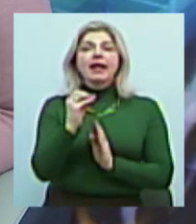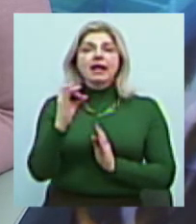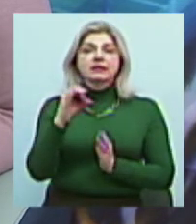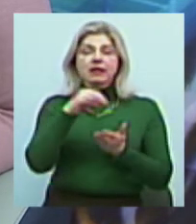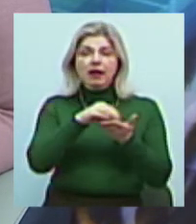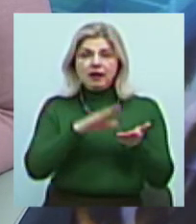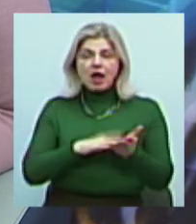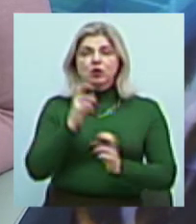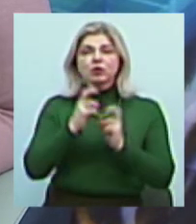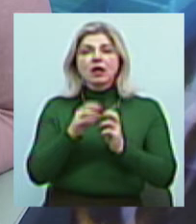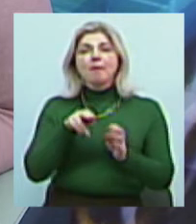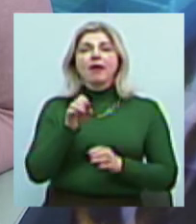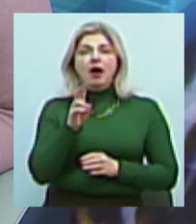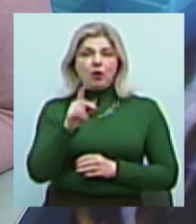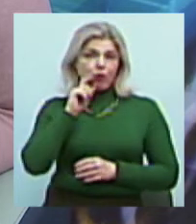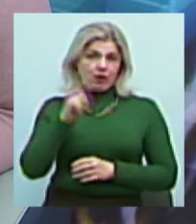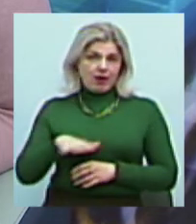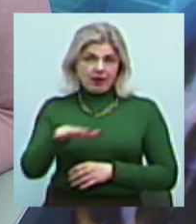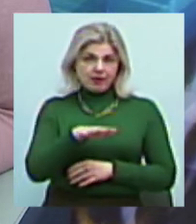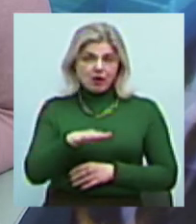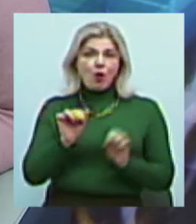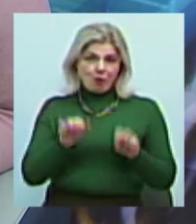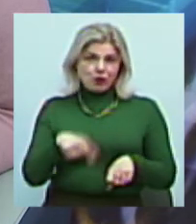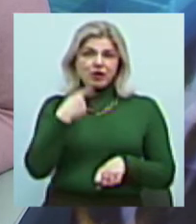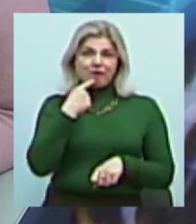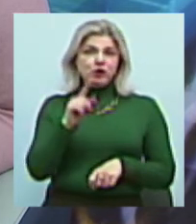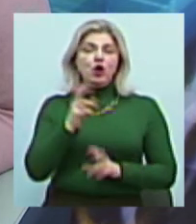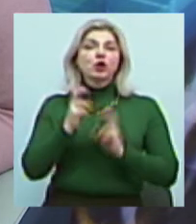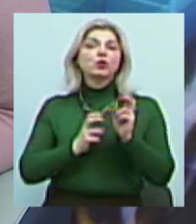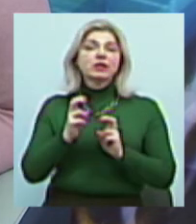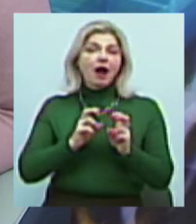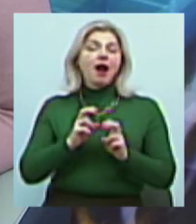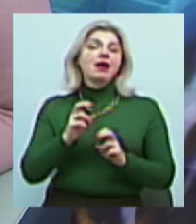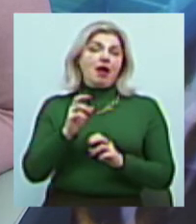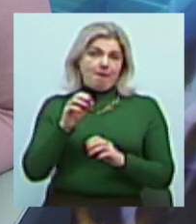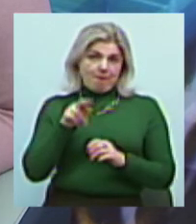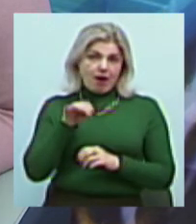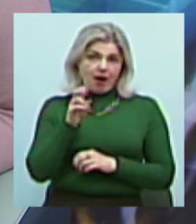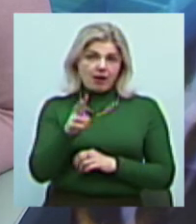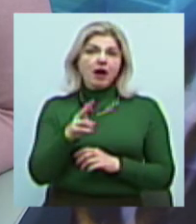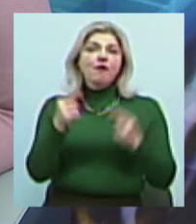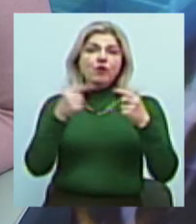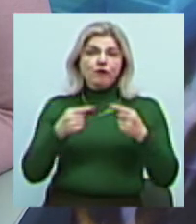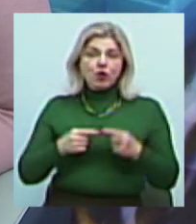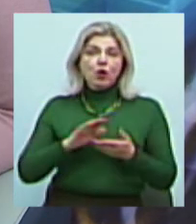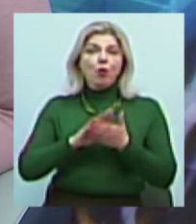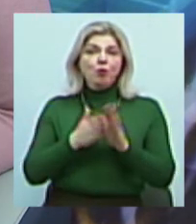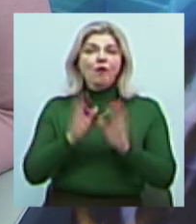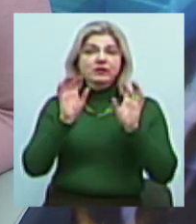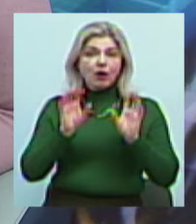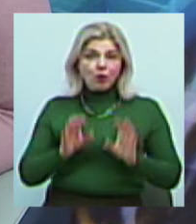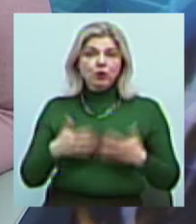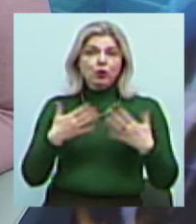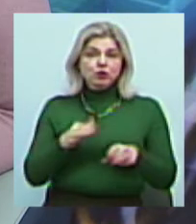індустріальних парків України. Тобто можна казати, що дійсно вже індустріальний парк відповідно до вимог закону створений на